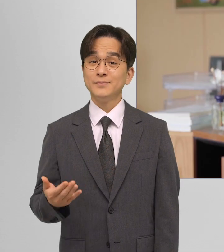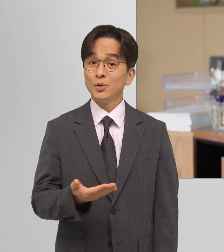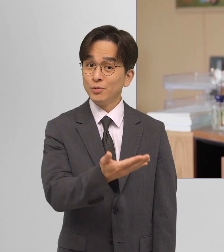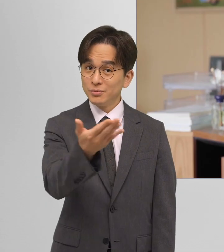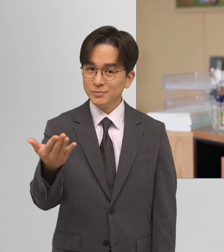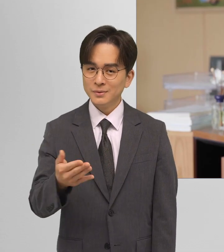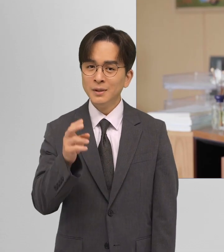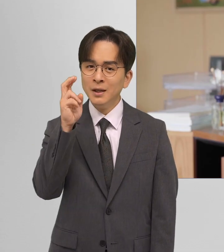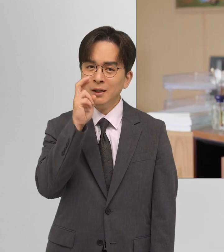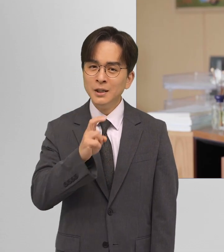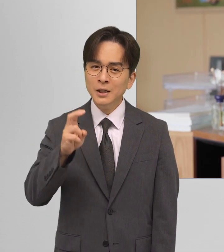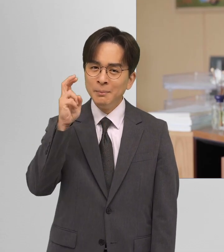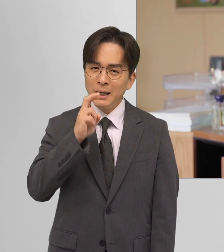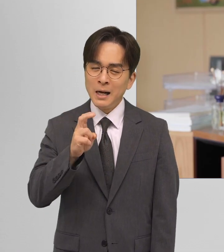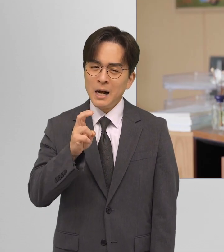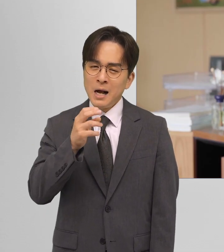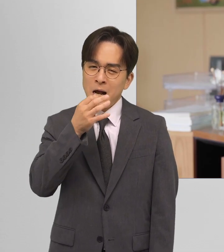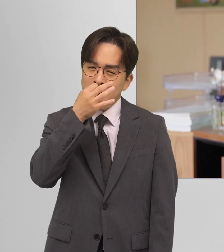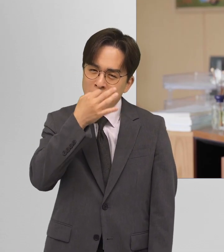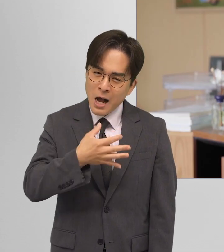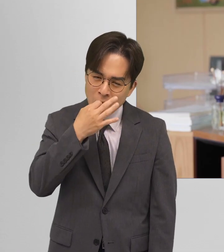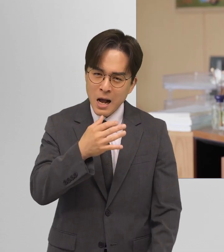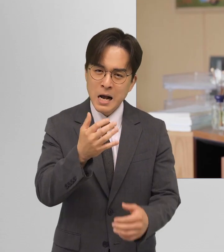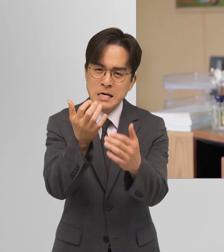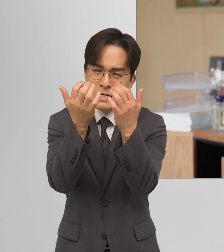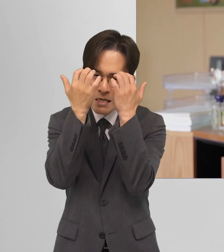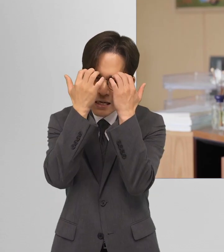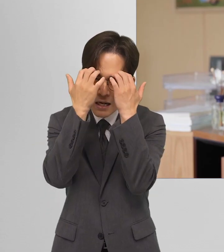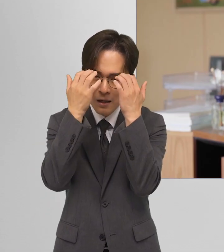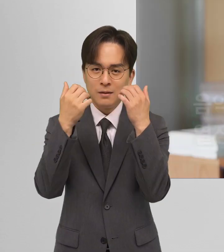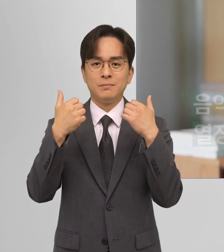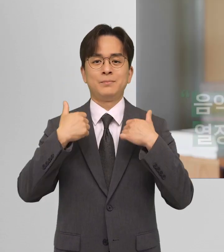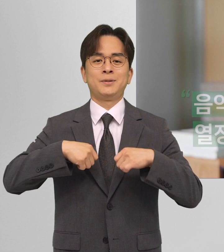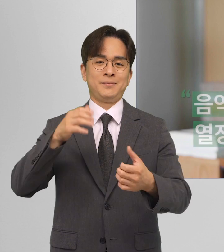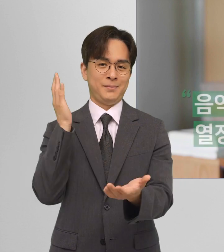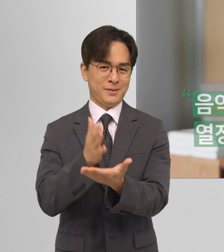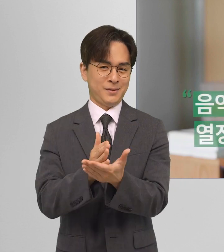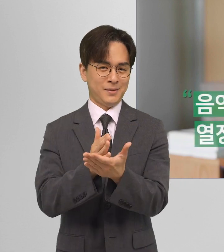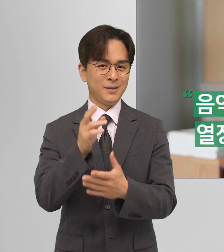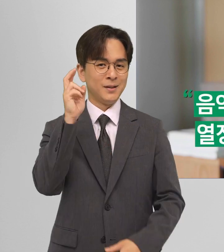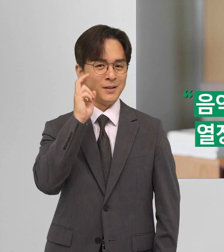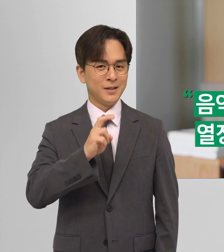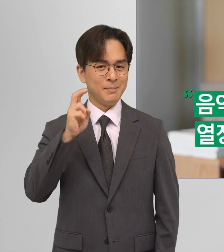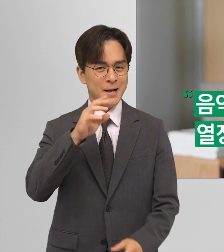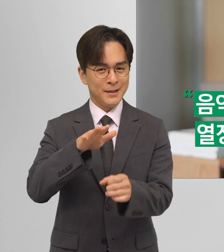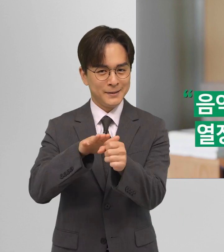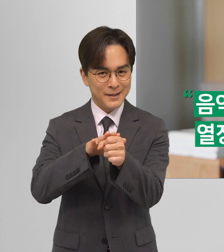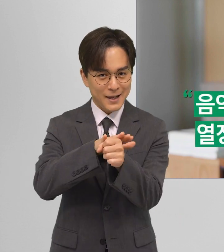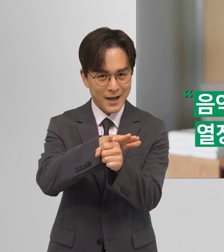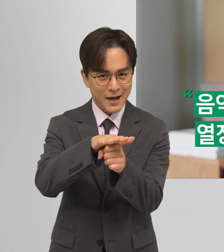제일 중요한 것은 어떤 상황에서도 흔들리지 않는 음악에 대한 열정,